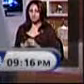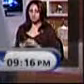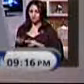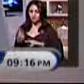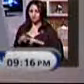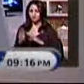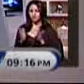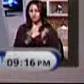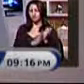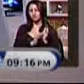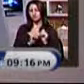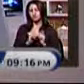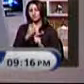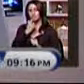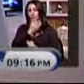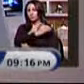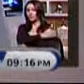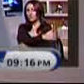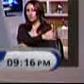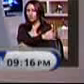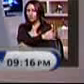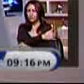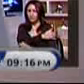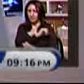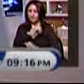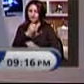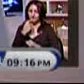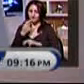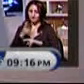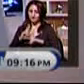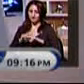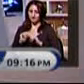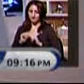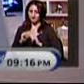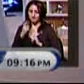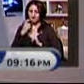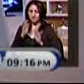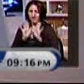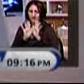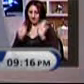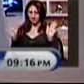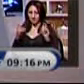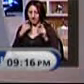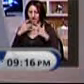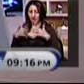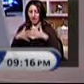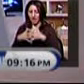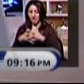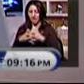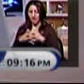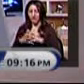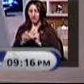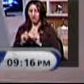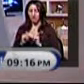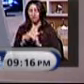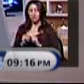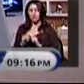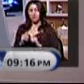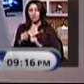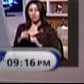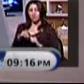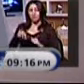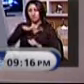كنت عضو بارز في حركه التغيير المصريه قبل وبعد الثوره، حركه التغيير زي كفايه والجمعيه الوطنيه للتغيير، حضرتك شايف ان هذه الاشكال